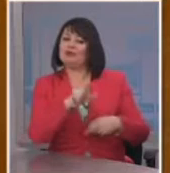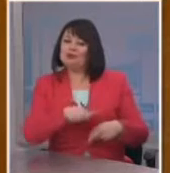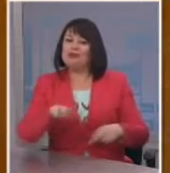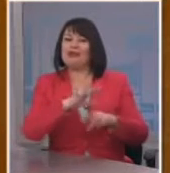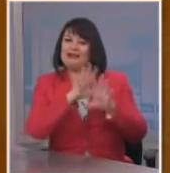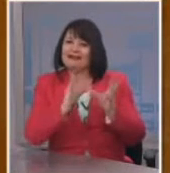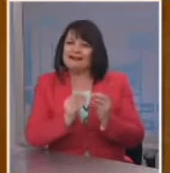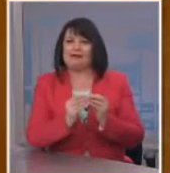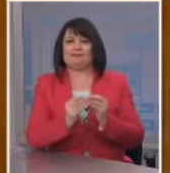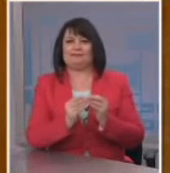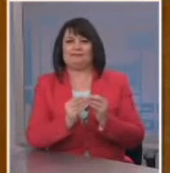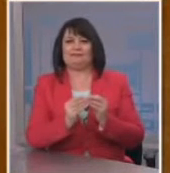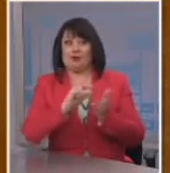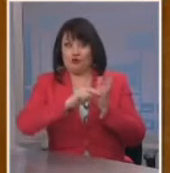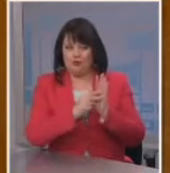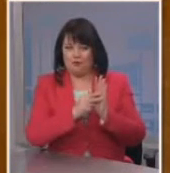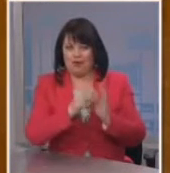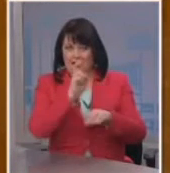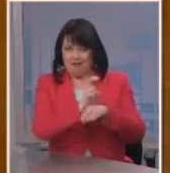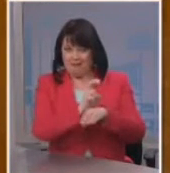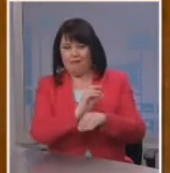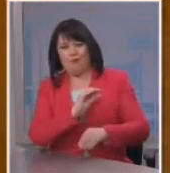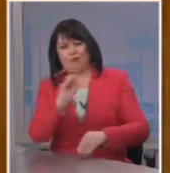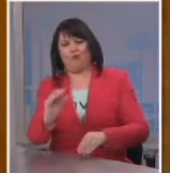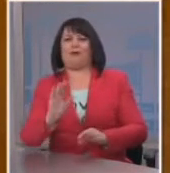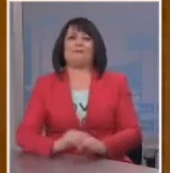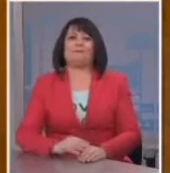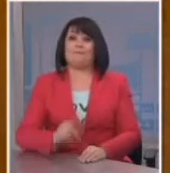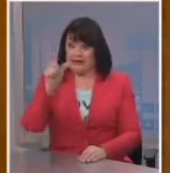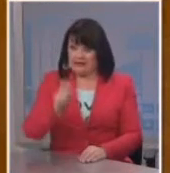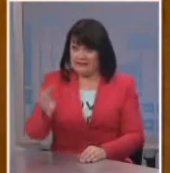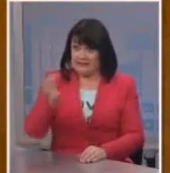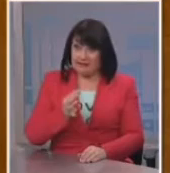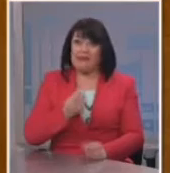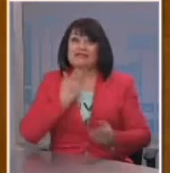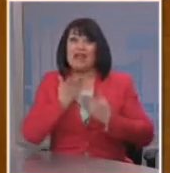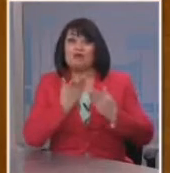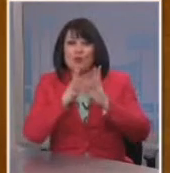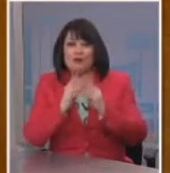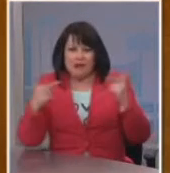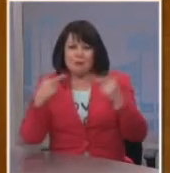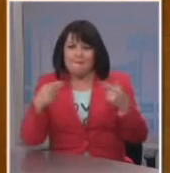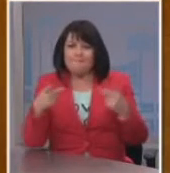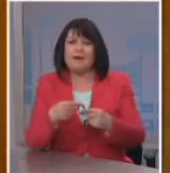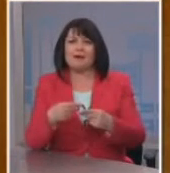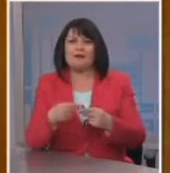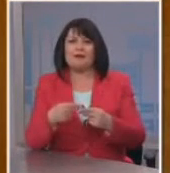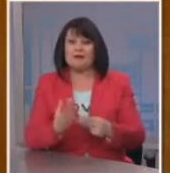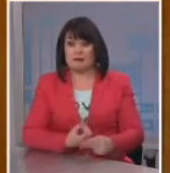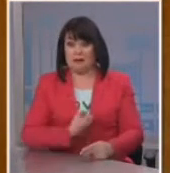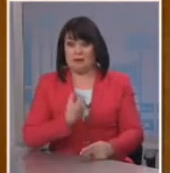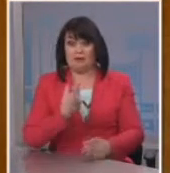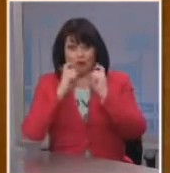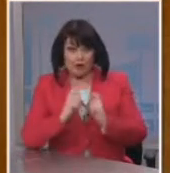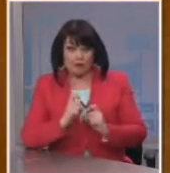ενότητας στόχων που θα έχουν τα Υπουργεία αυτά. Εσείς όμως που μιλάτε για περικοπή δαπανών, και το είπατε δύο φορές, δεν νιώθετε